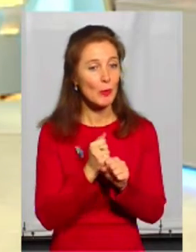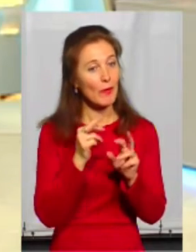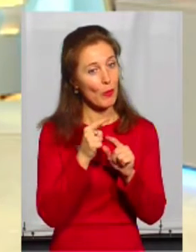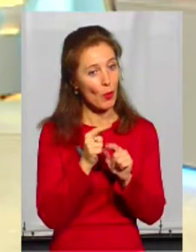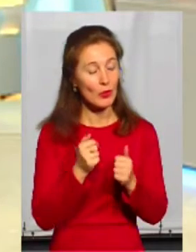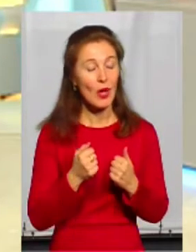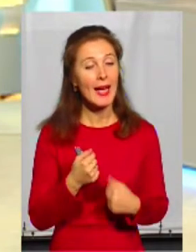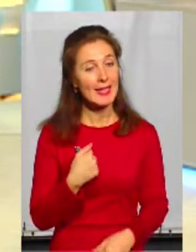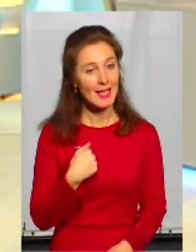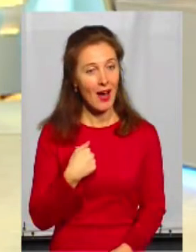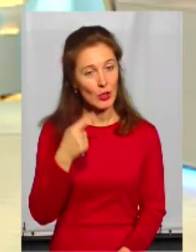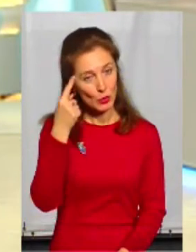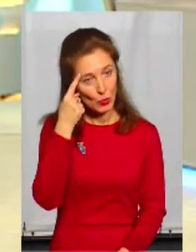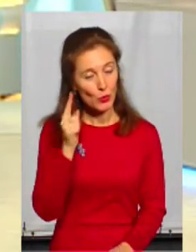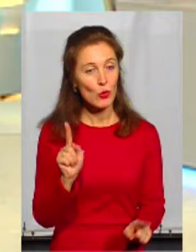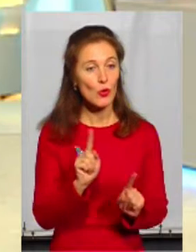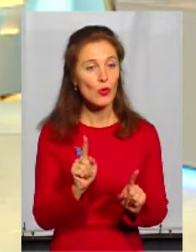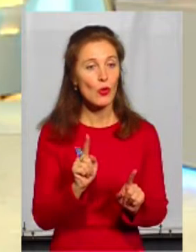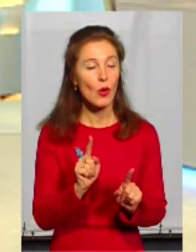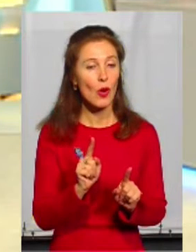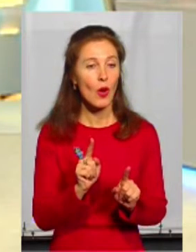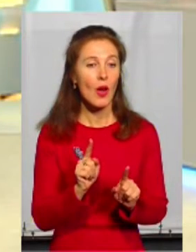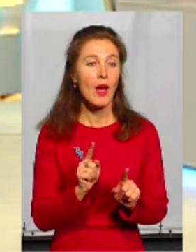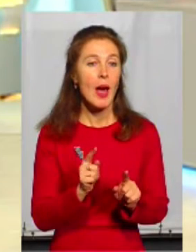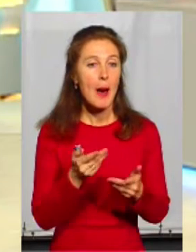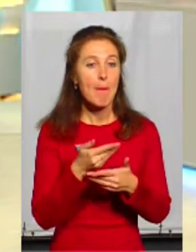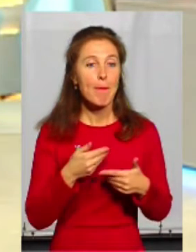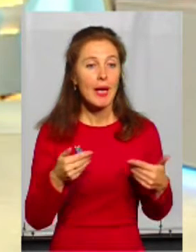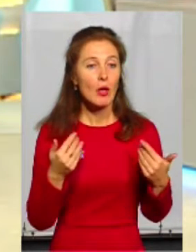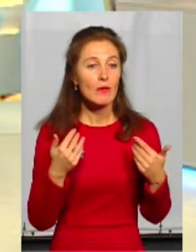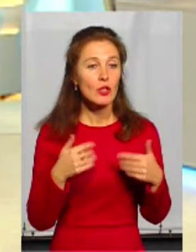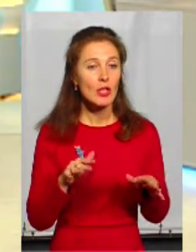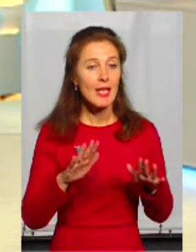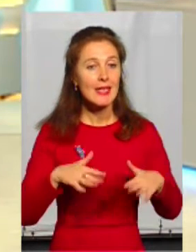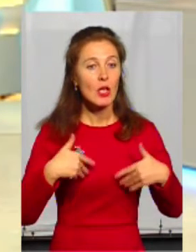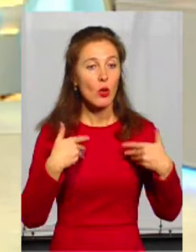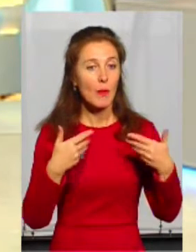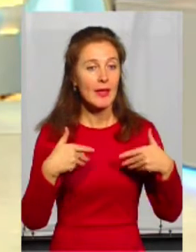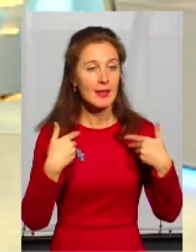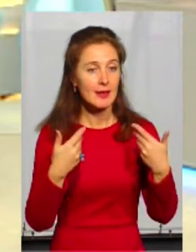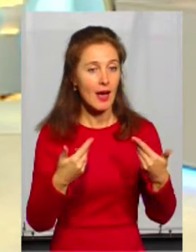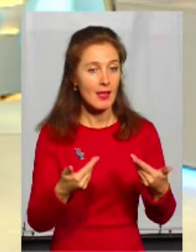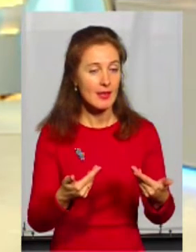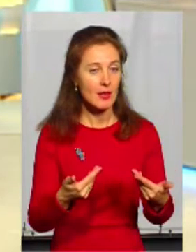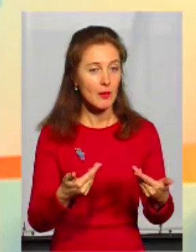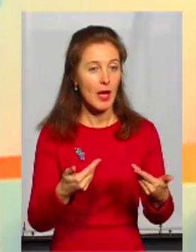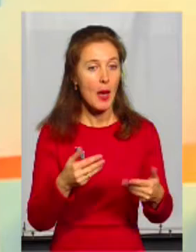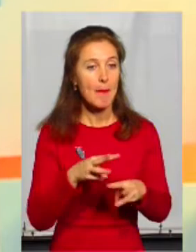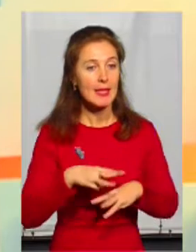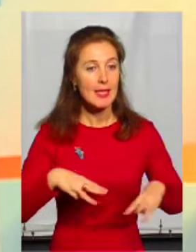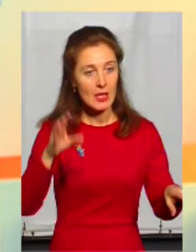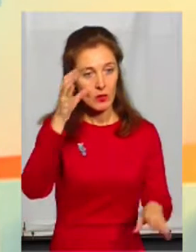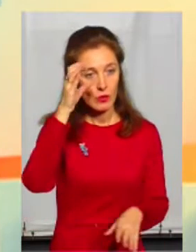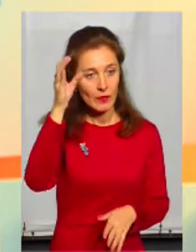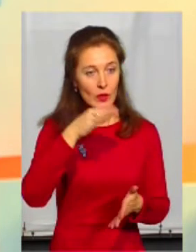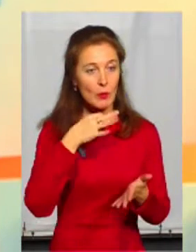Оксана? Ну, я думаю, що ось дану орфограму ми вже за рекомендаціями Міністерства освіти,